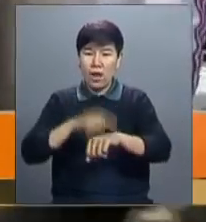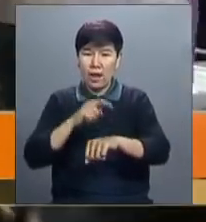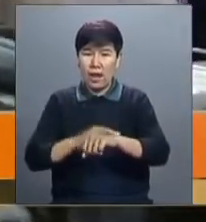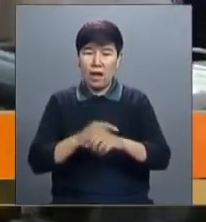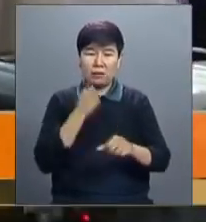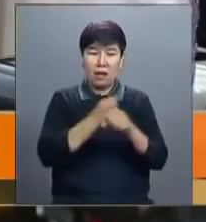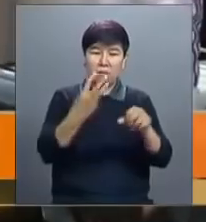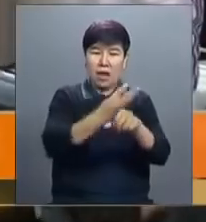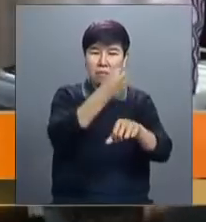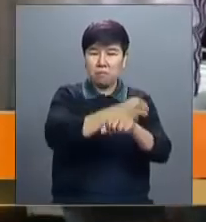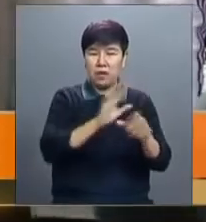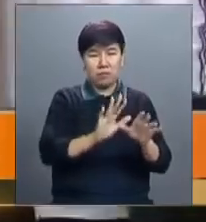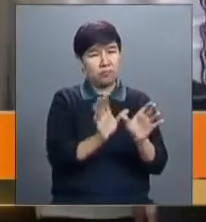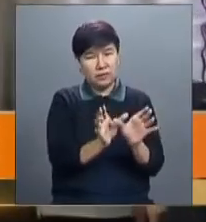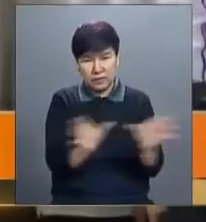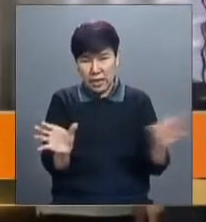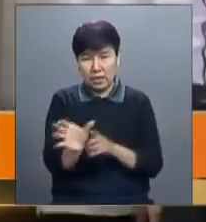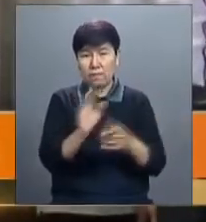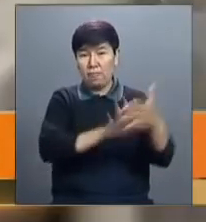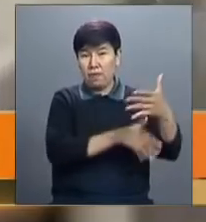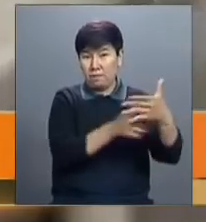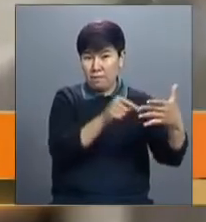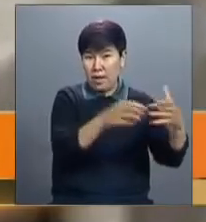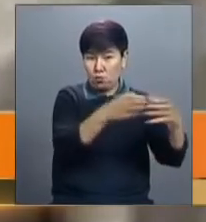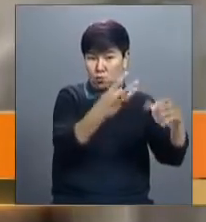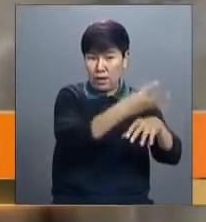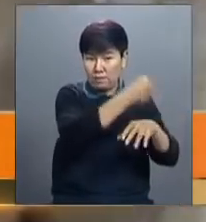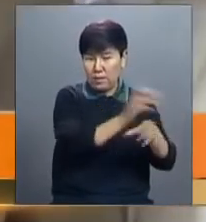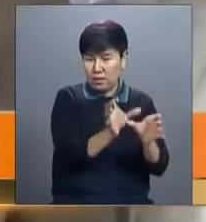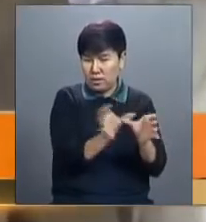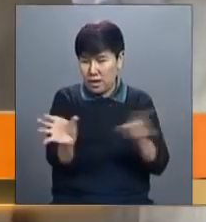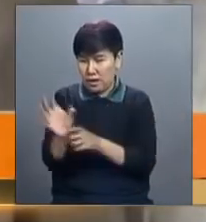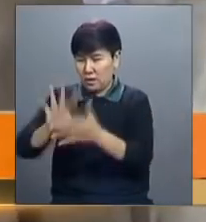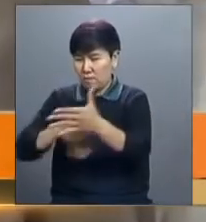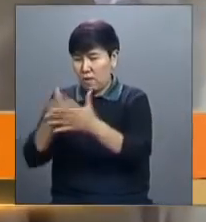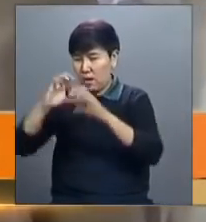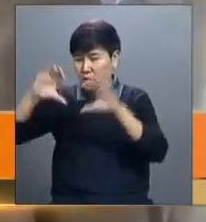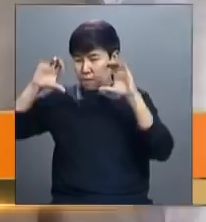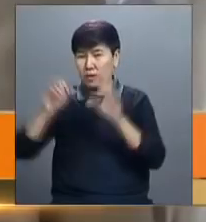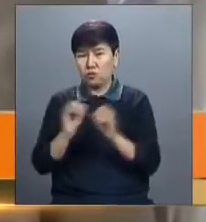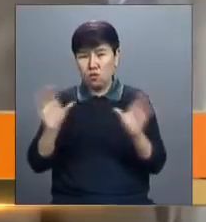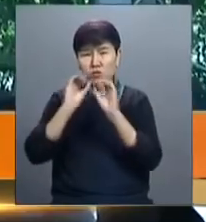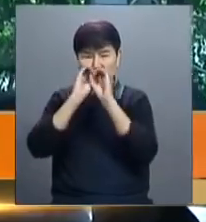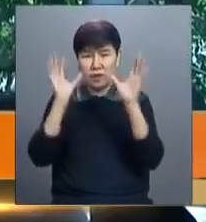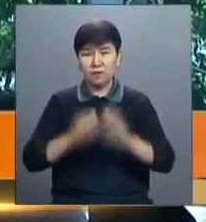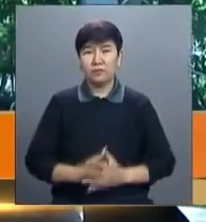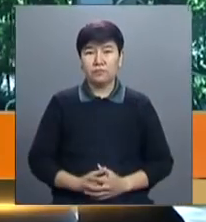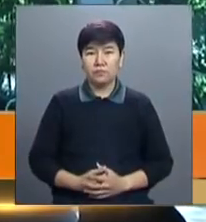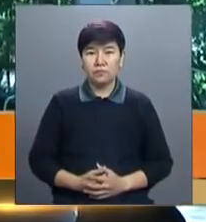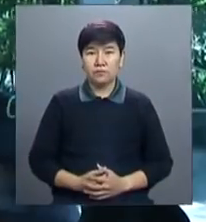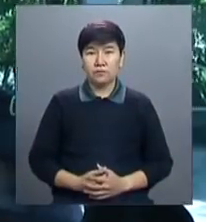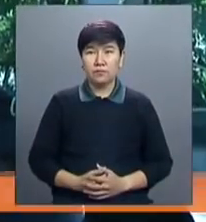องแยกแยะระหว่างนโยบายรัฐบาลกับนโยบายของพรรคการเมืองให้ชัดเจน นะครับแล้วท่านนายกรัฐ